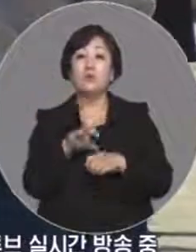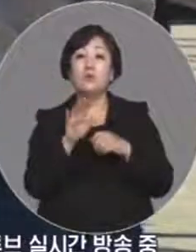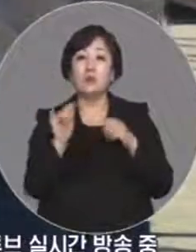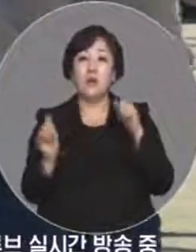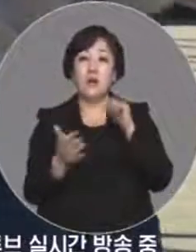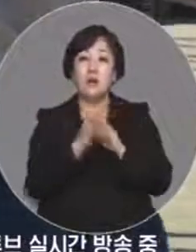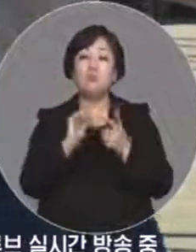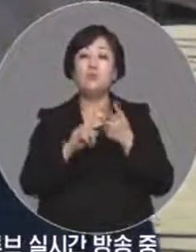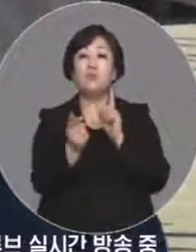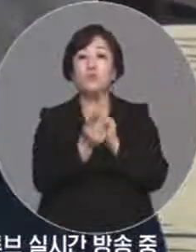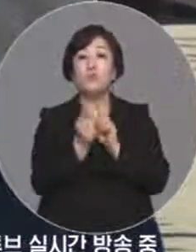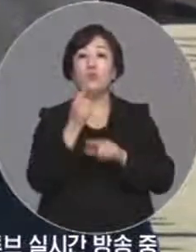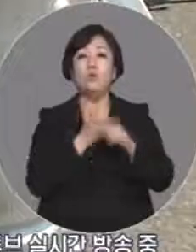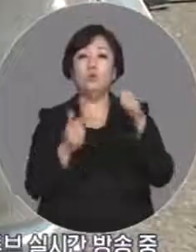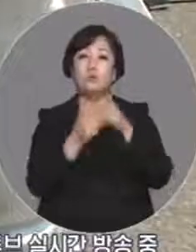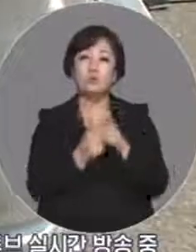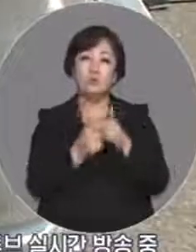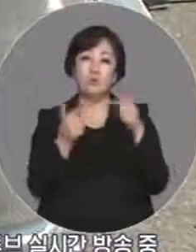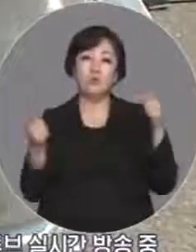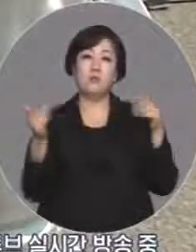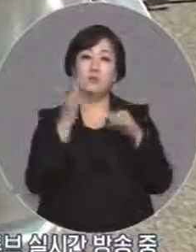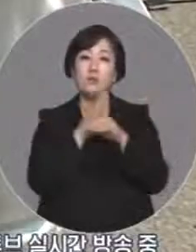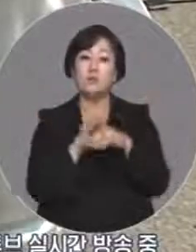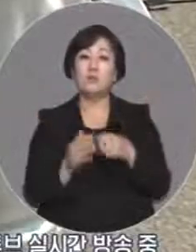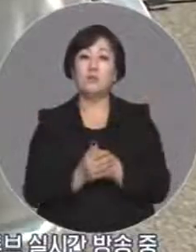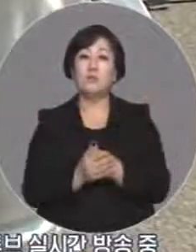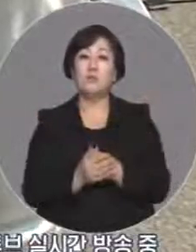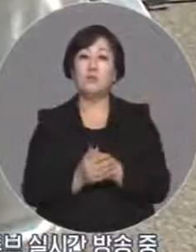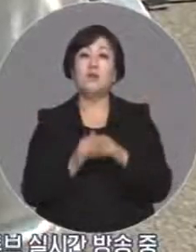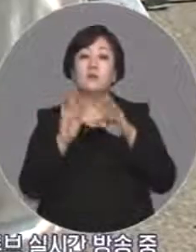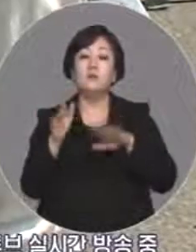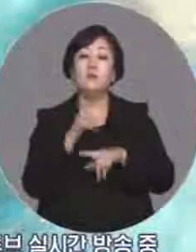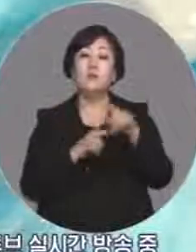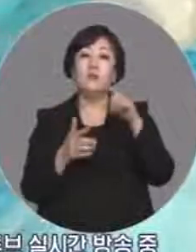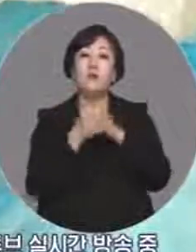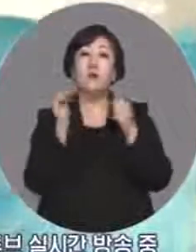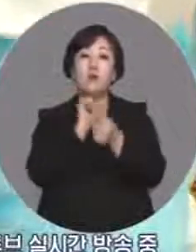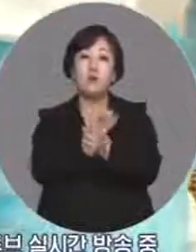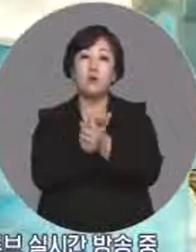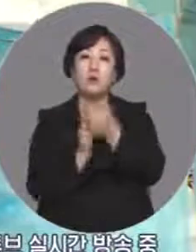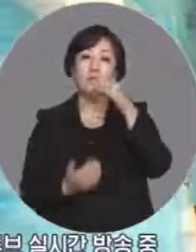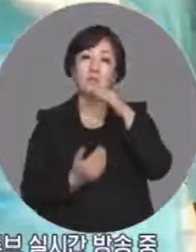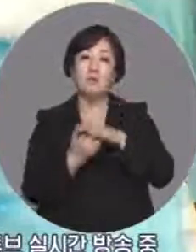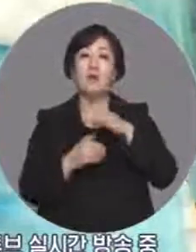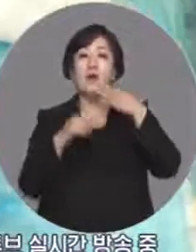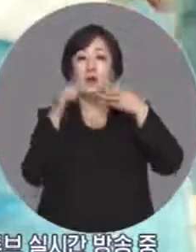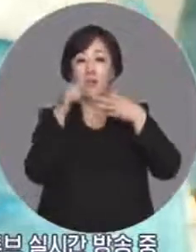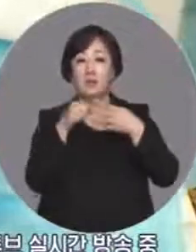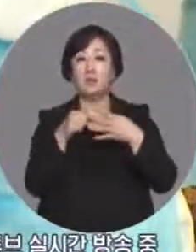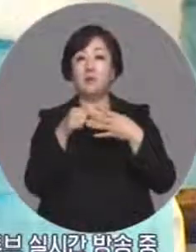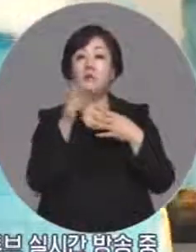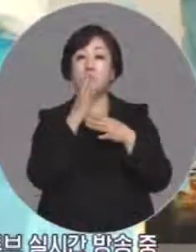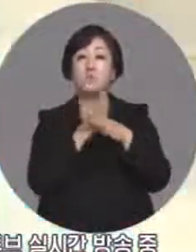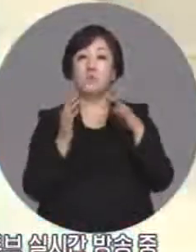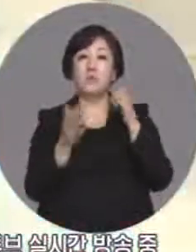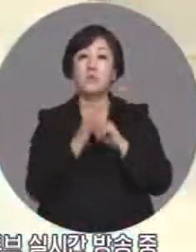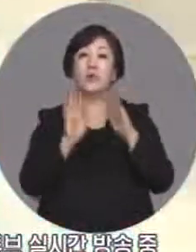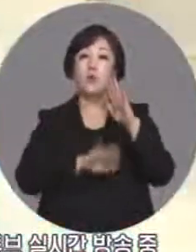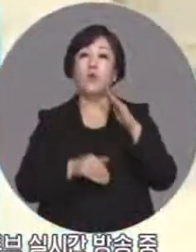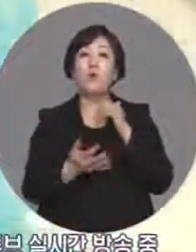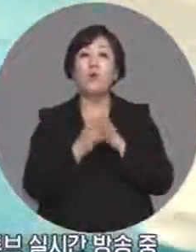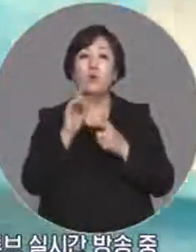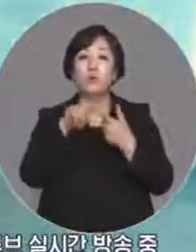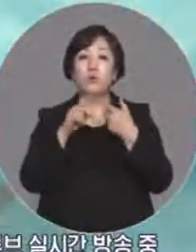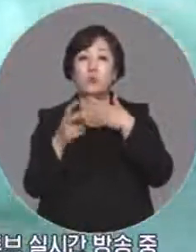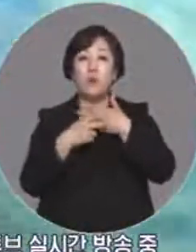없는 확진자도 늘고 있습니다. 코로나19 확산세로 거리두기가 2단계로 격상된 가운데